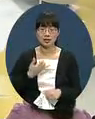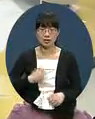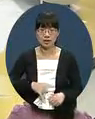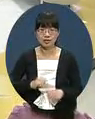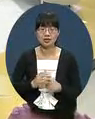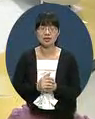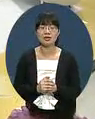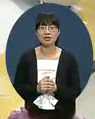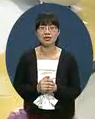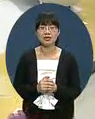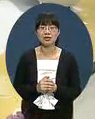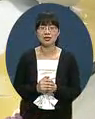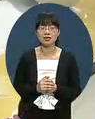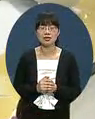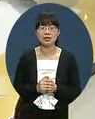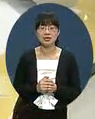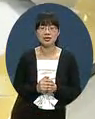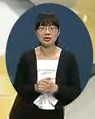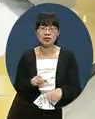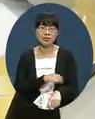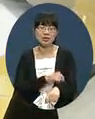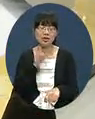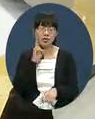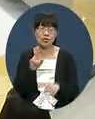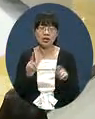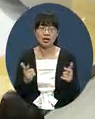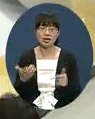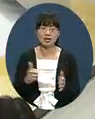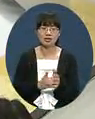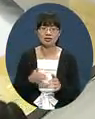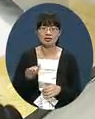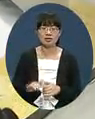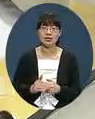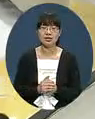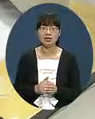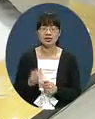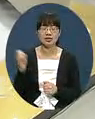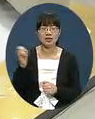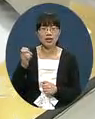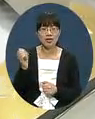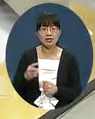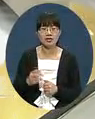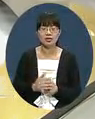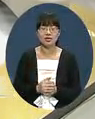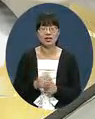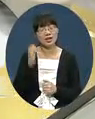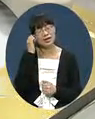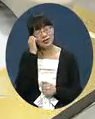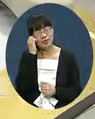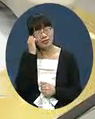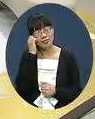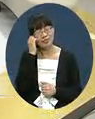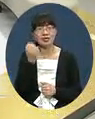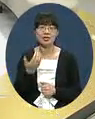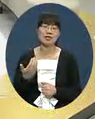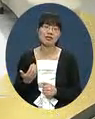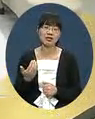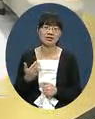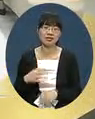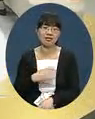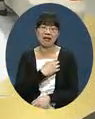아이가 특별히 심하거나 이런 건 아닌데 네. 자주 좀 잠자기 전에 긁거든요.